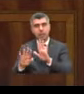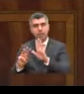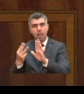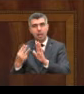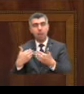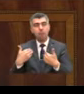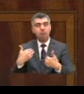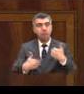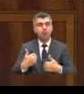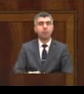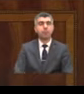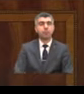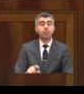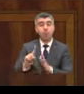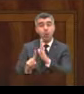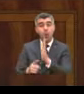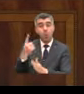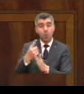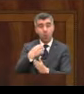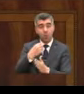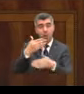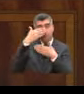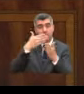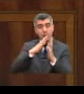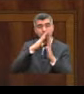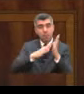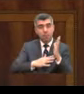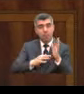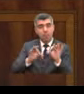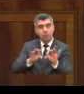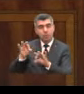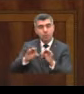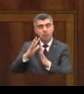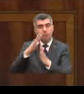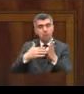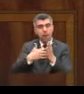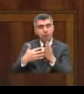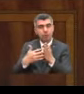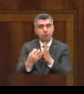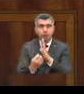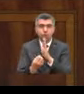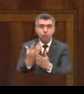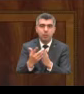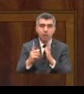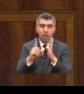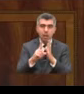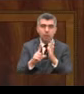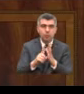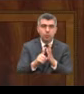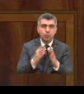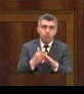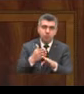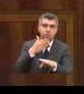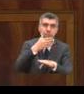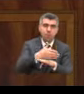وضعية إعاقة. لأول مرة أصبحت بلادنا تتوفر على مخطط عمل وطني يضمن وبالقانون ولوج الأشخاص في